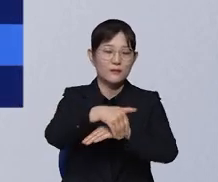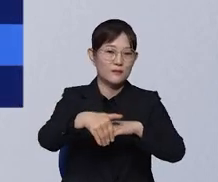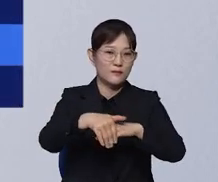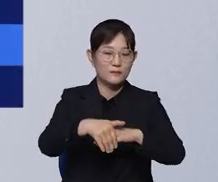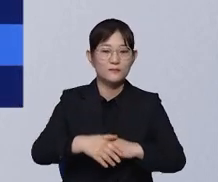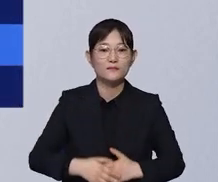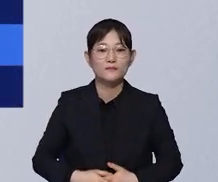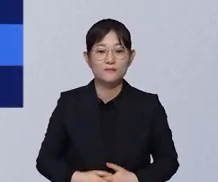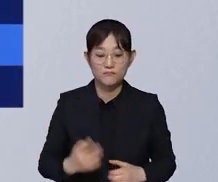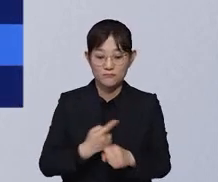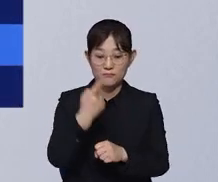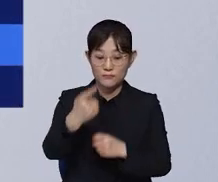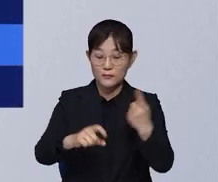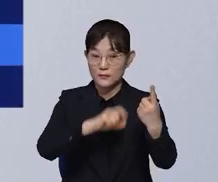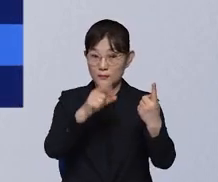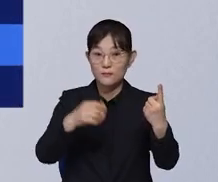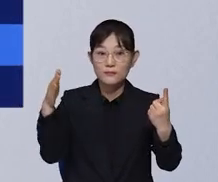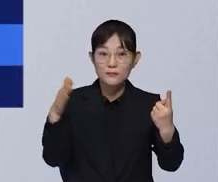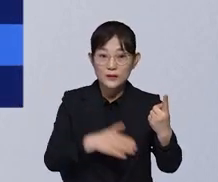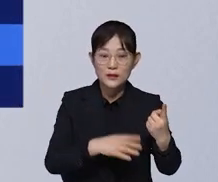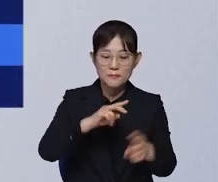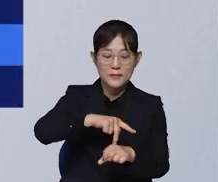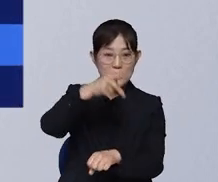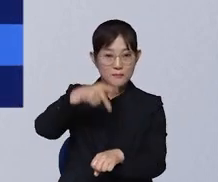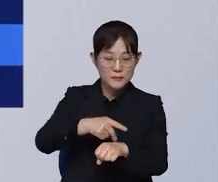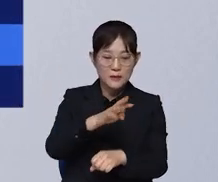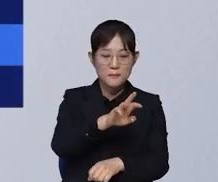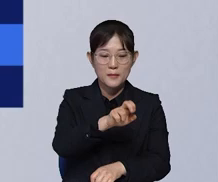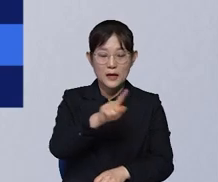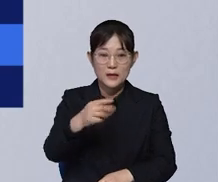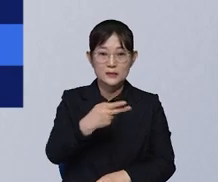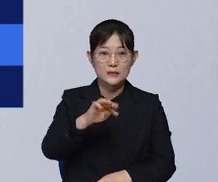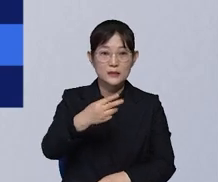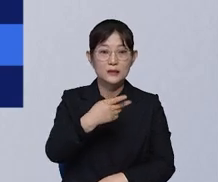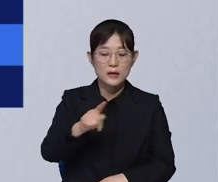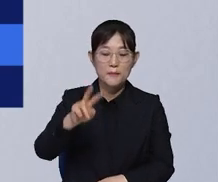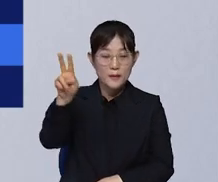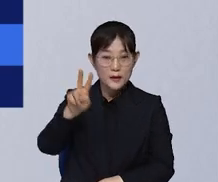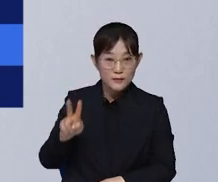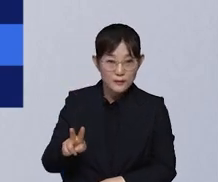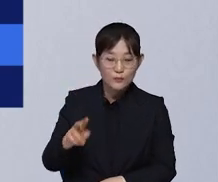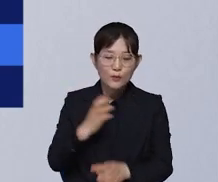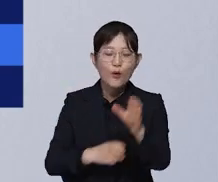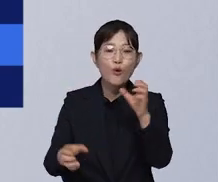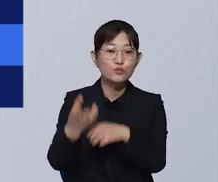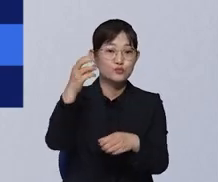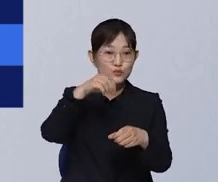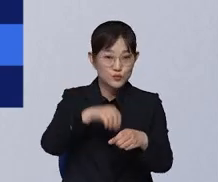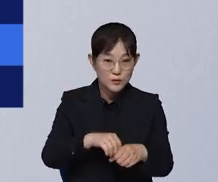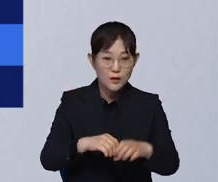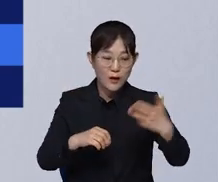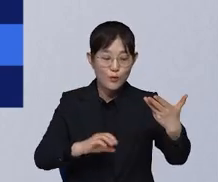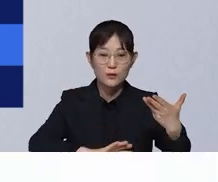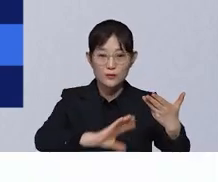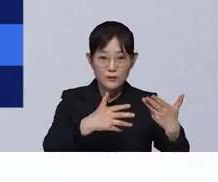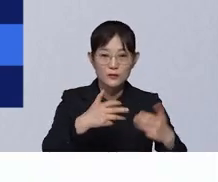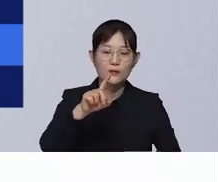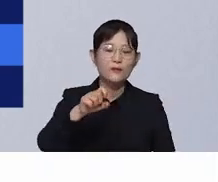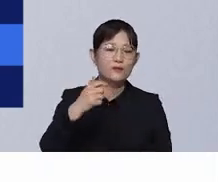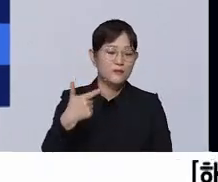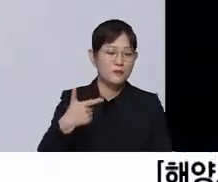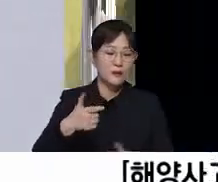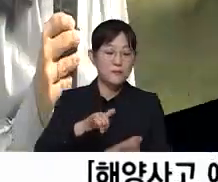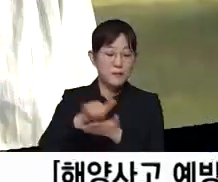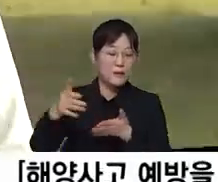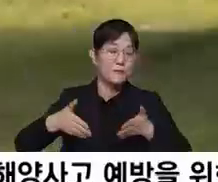있습니다. 내년 1월부터는 필리핀 마닐라와 베트남 달라시 추가돼 9개국 16개 노선까지